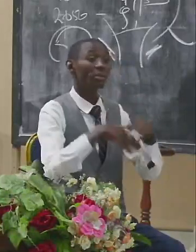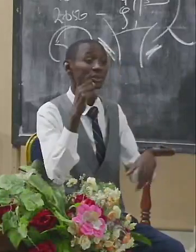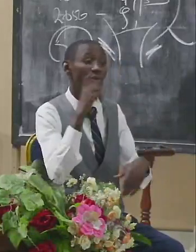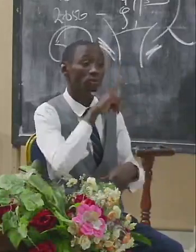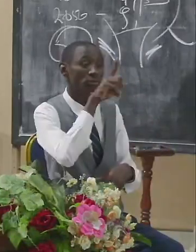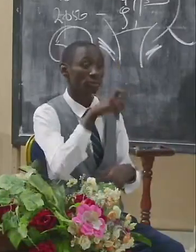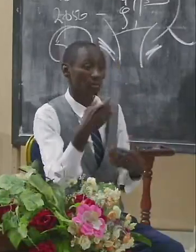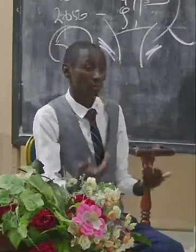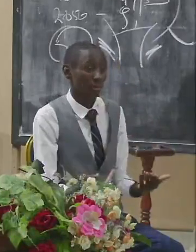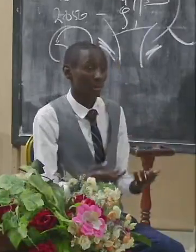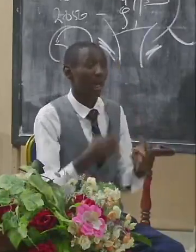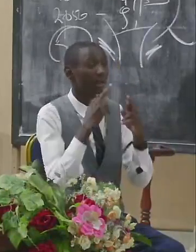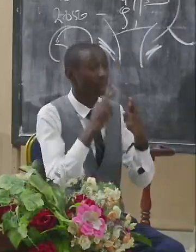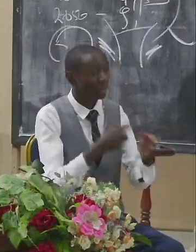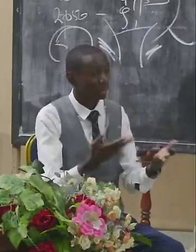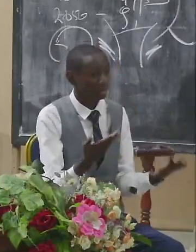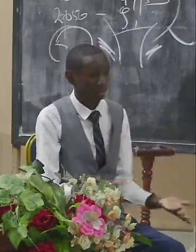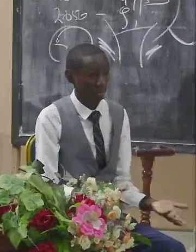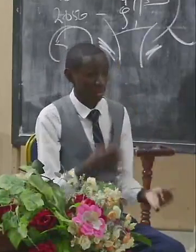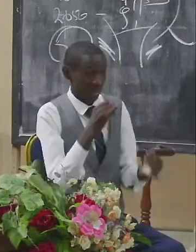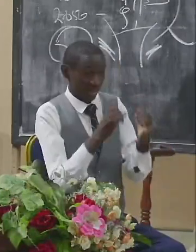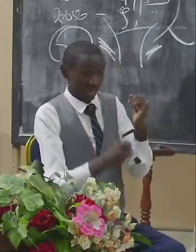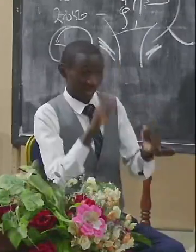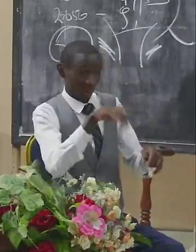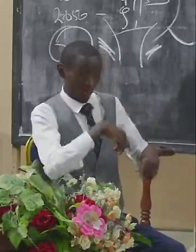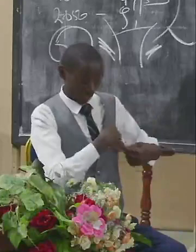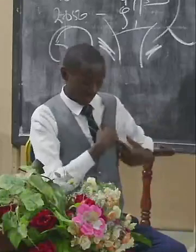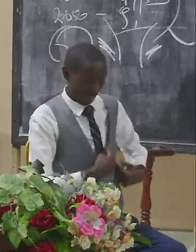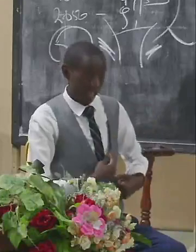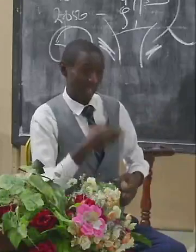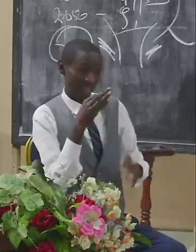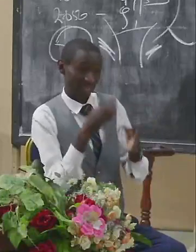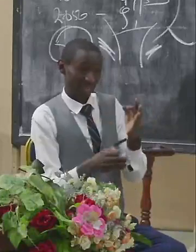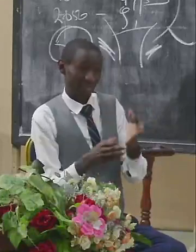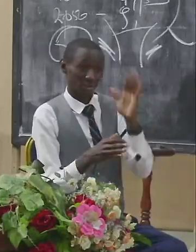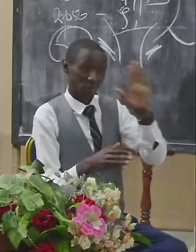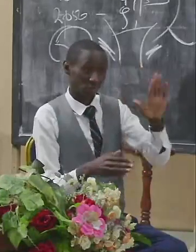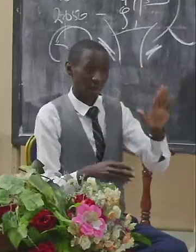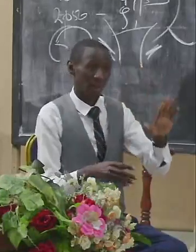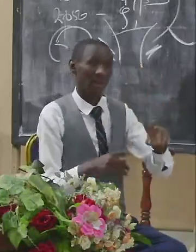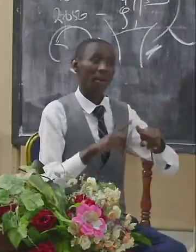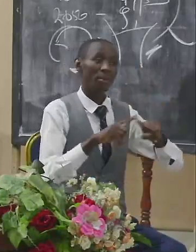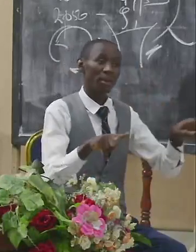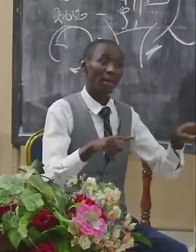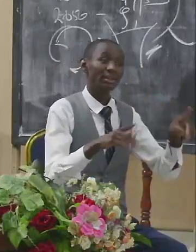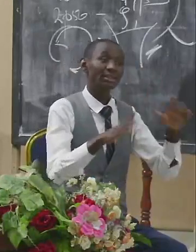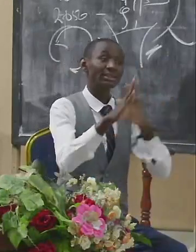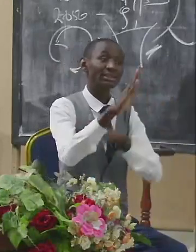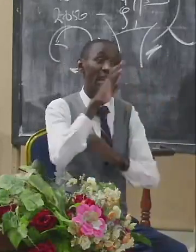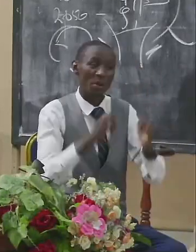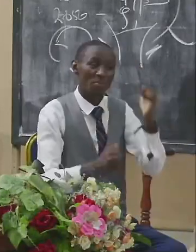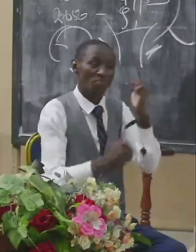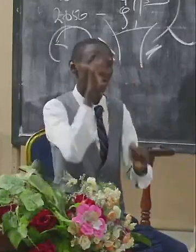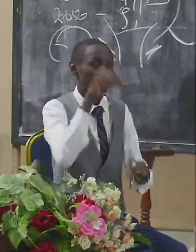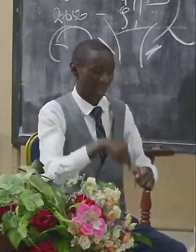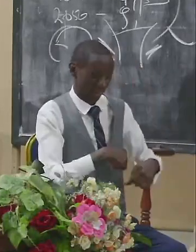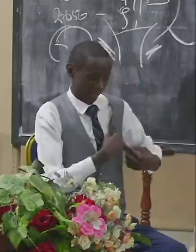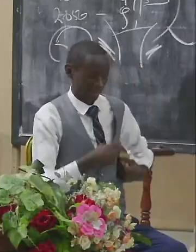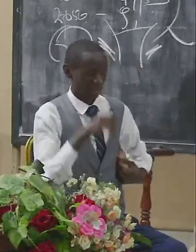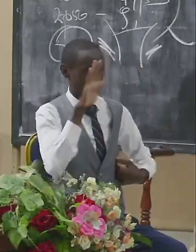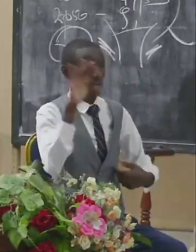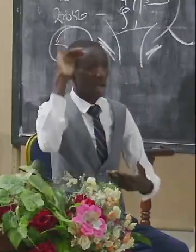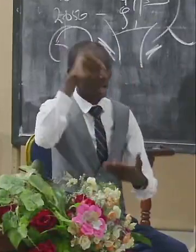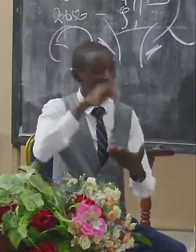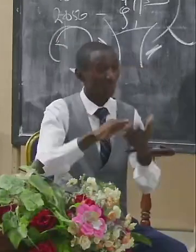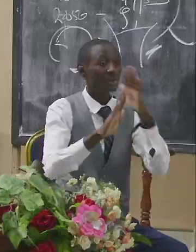La réponse est là. Jibu iko. Si ton cœur te condamne, kama moyo wako na kuhukumu, mais lui il est plus grand que ton cœur. Yeye ni mkubwa kuliko moyo wako. Et lui n'habite jamais dans la